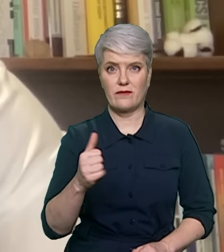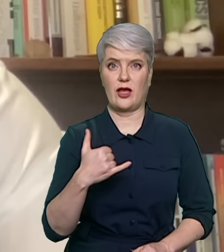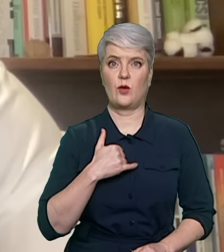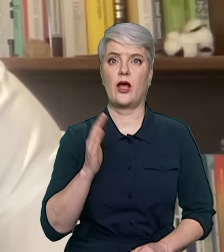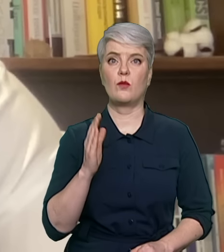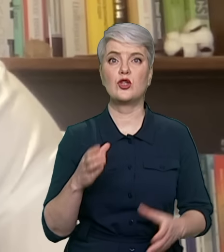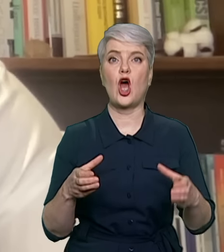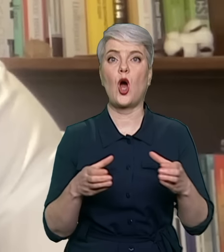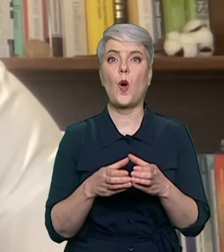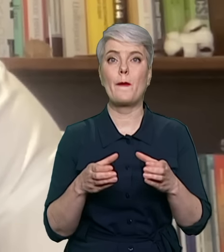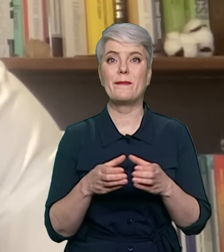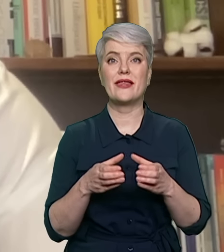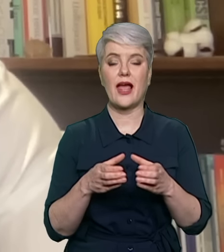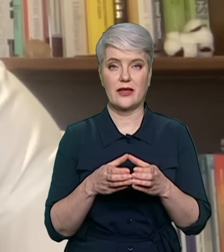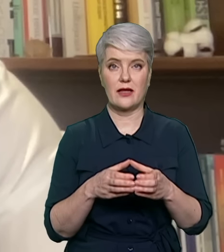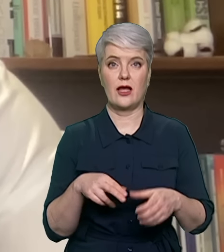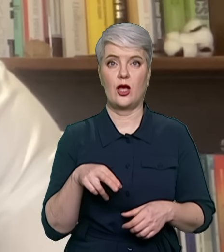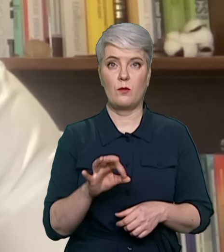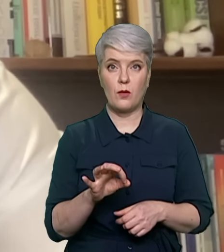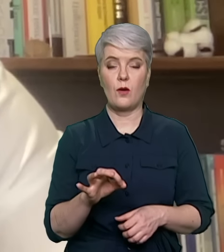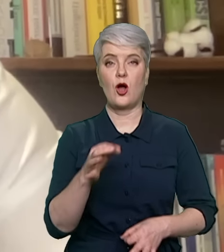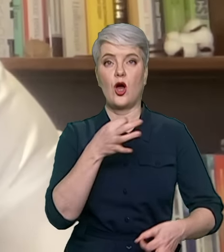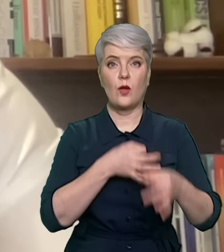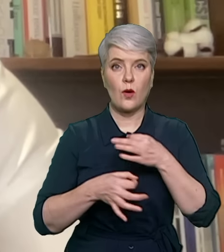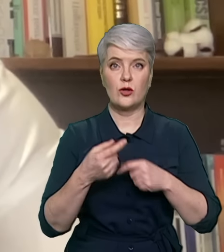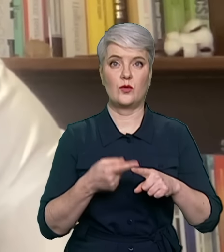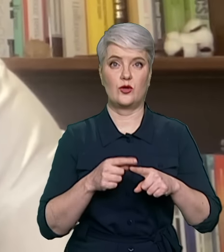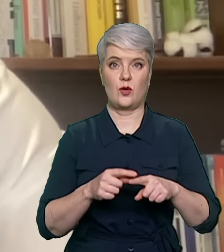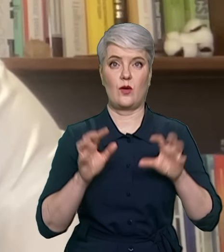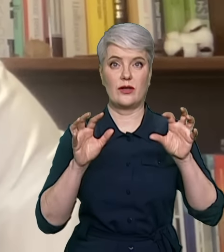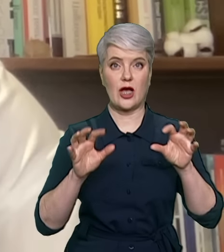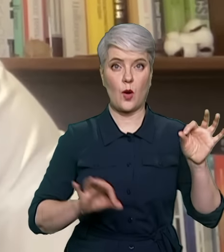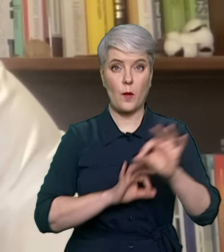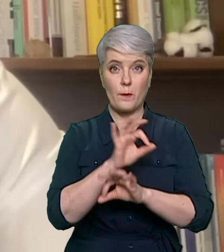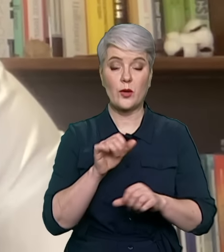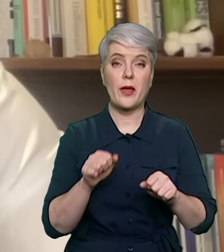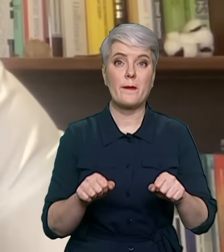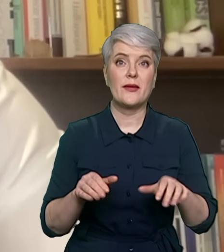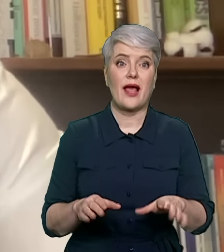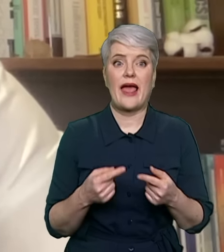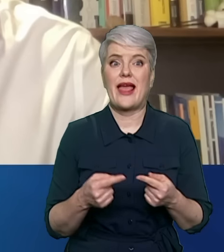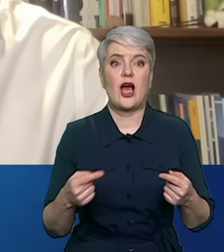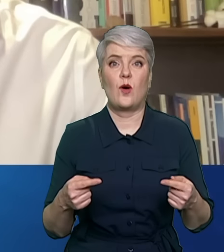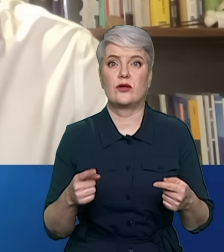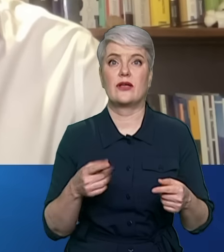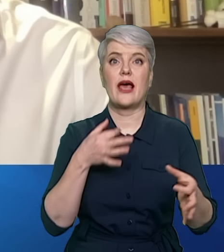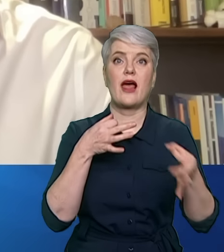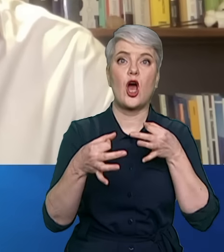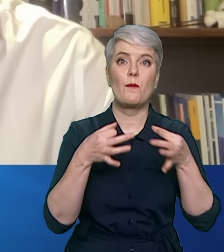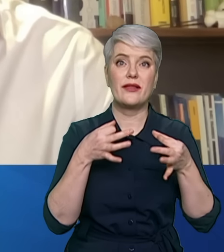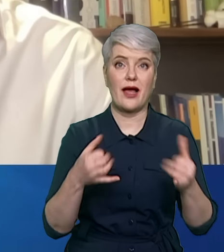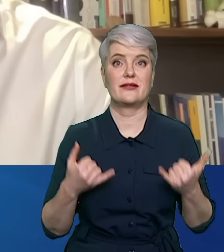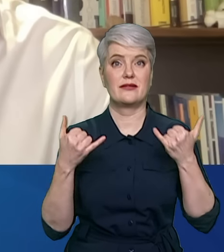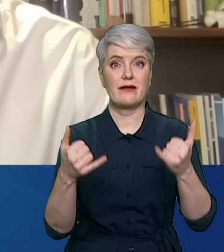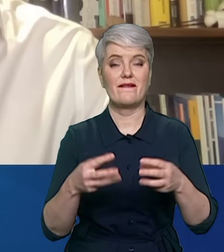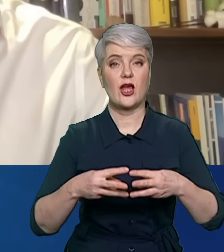комітет якраз таки по розгляду цього законопроекту і прийняття якогось рішення на цьому комітеті щодо рекомендацій Верховній Раді